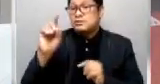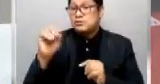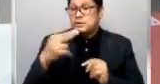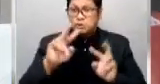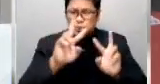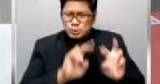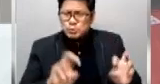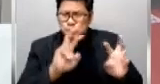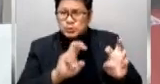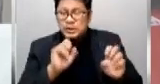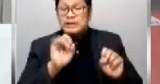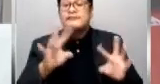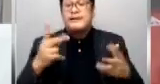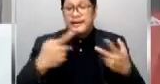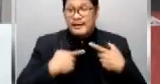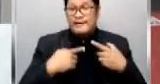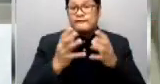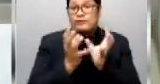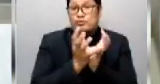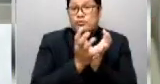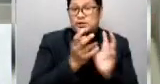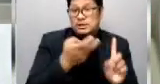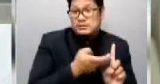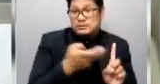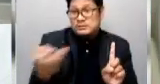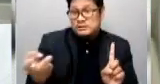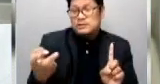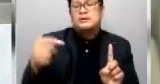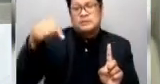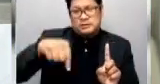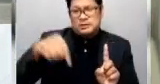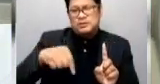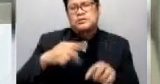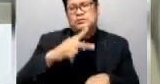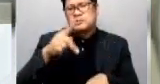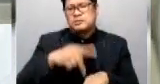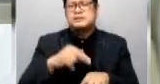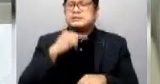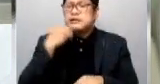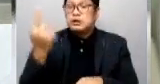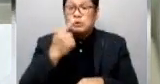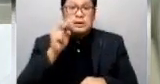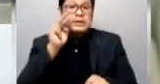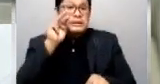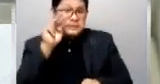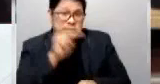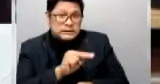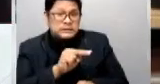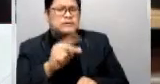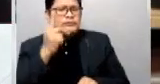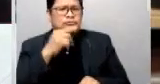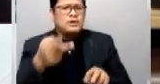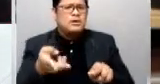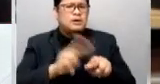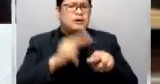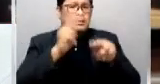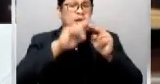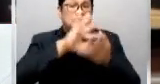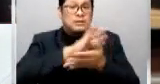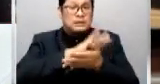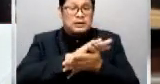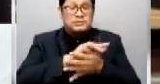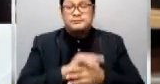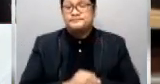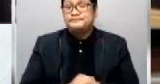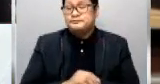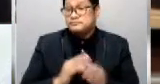community transmission ng new variant sa bansa, hindi raw ito lang ang dapat sisihin sa pagdami ng kaso ngayon. Kaya po tumataas ang kaso